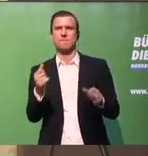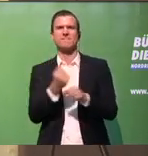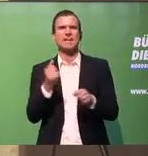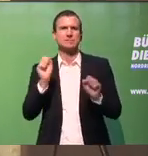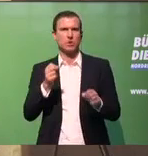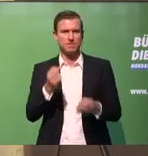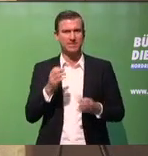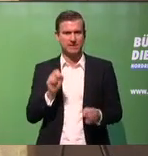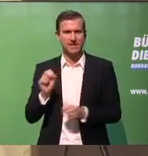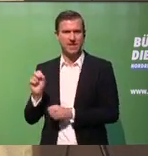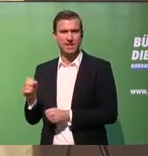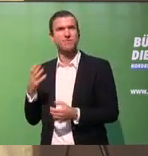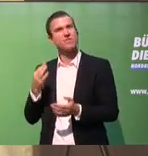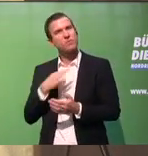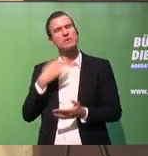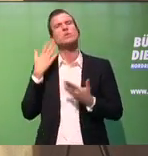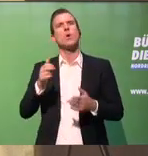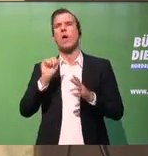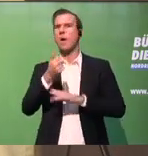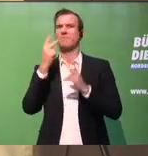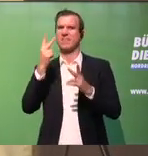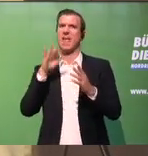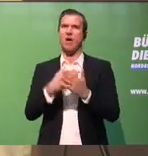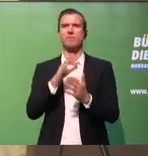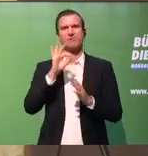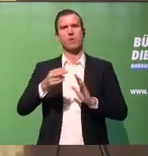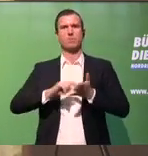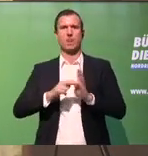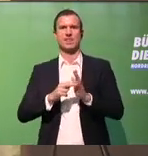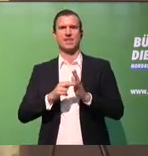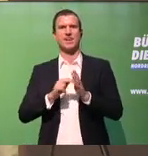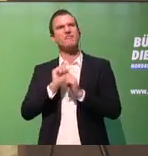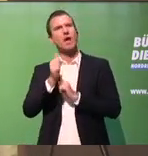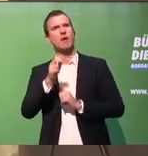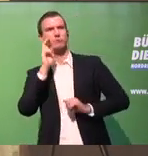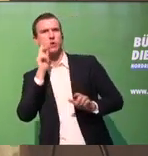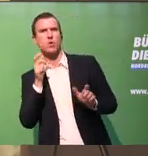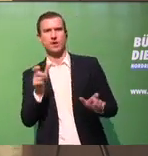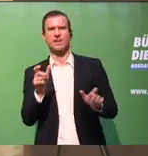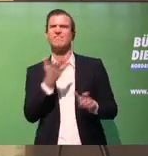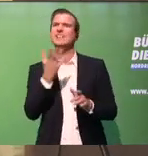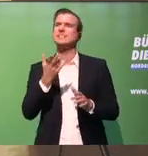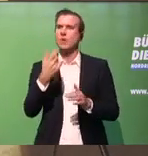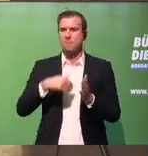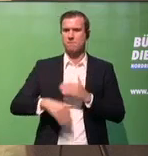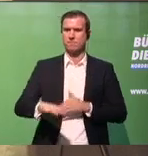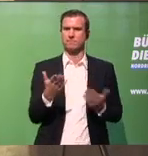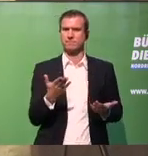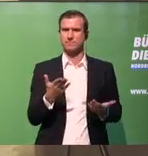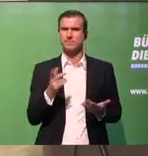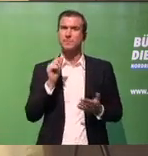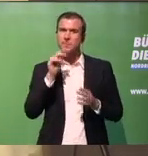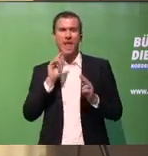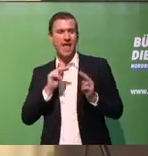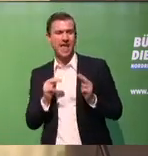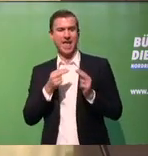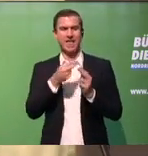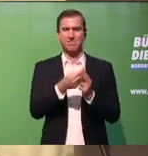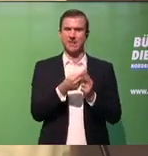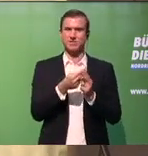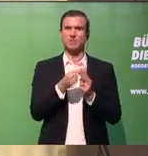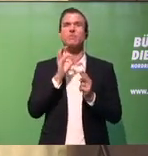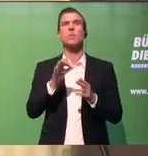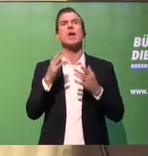Und das ist für mich eine der zentralen Aufgaben von Politik, vorzusorgen auf das, was da kommt. Das heißt also in dem Fall Anpassung an